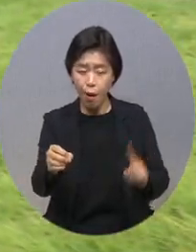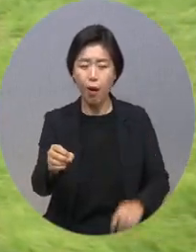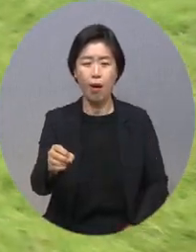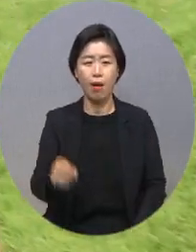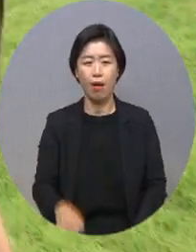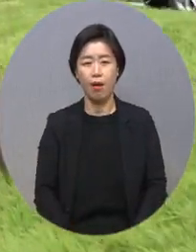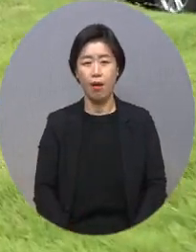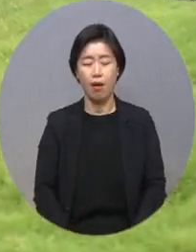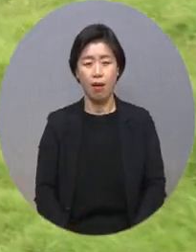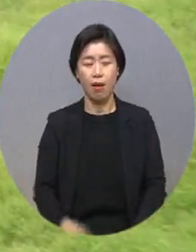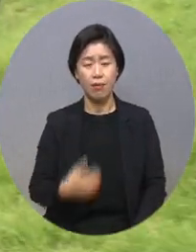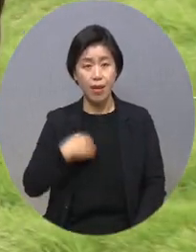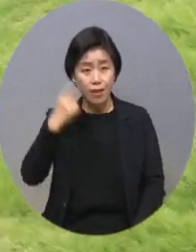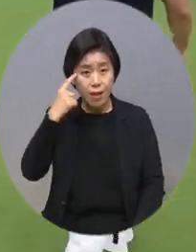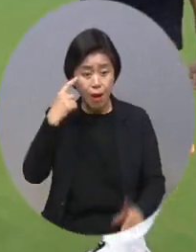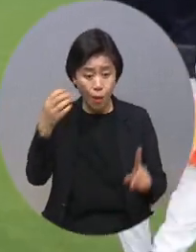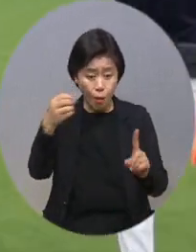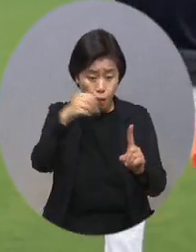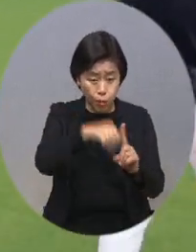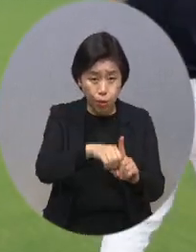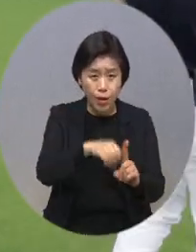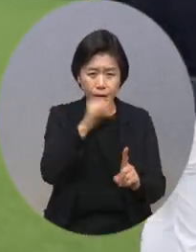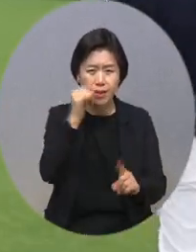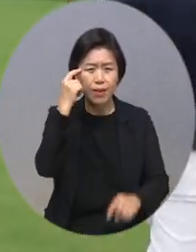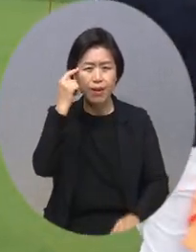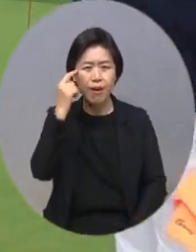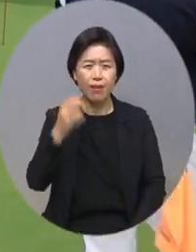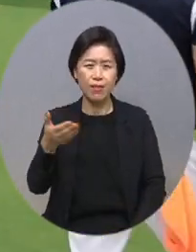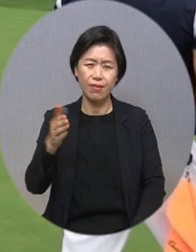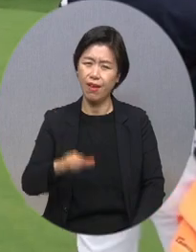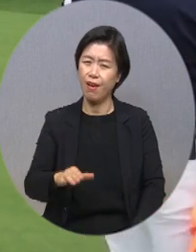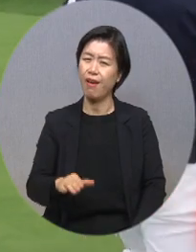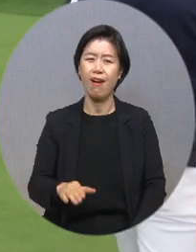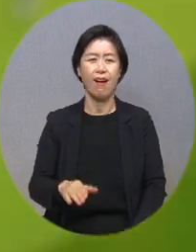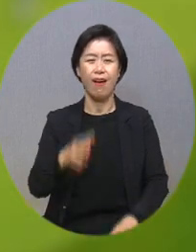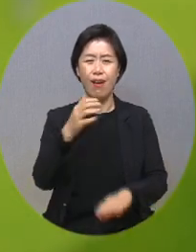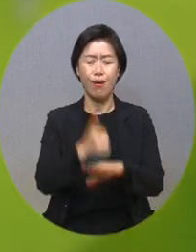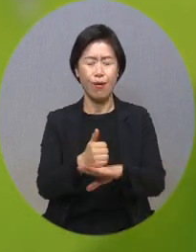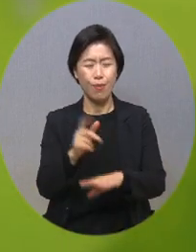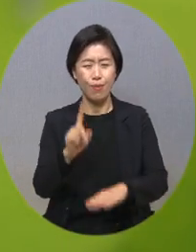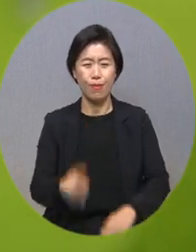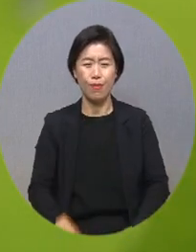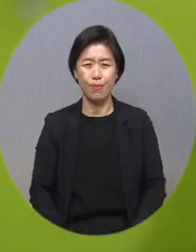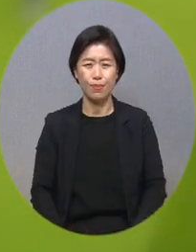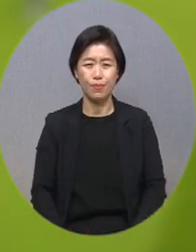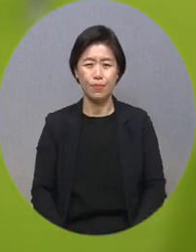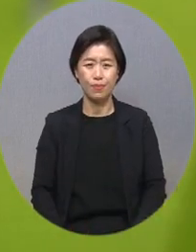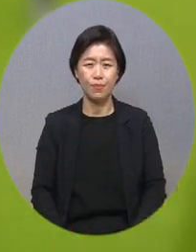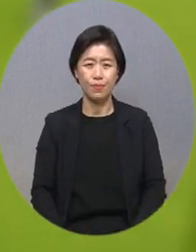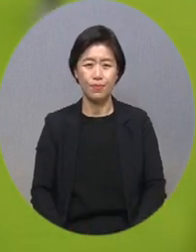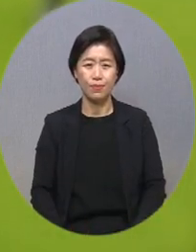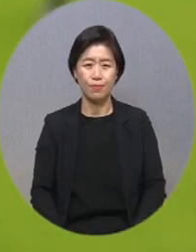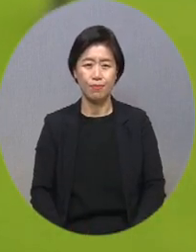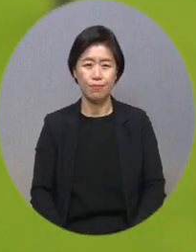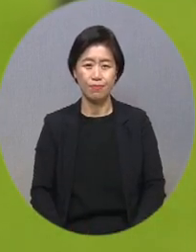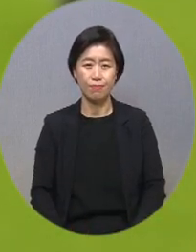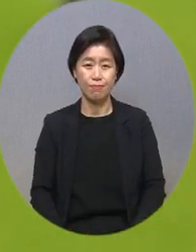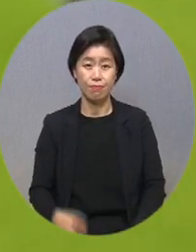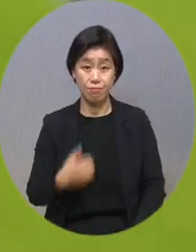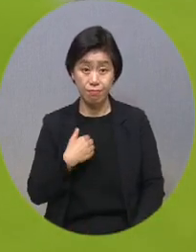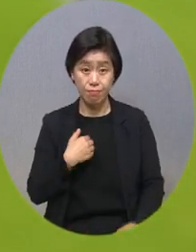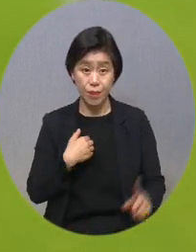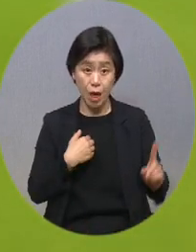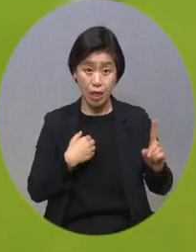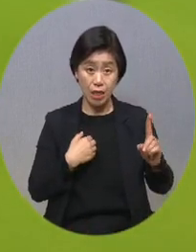언니 들어가는 줄 알았어! 가정이 치졸해도 결과만 좋으면 된다. 그러니까. 왜냐면 아래에서 깃대 맞아가지고 들어가는 줄 알았어. 아, 진짜? 어, 그리고